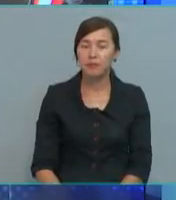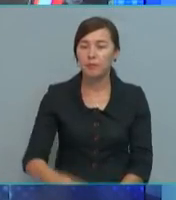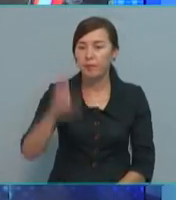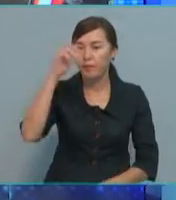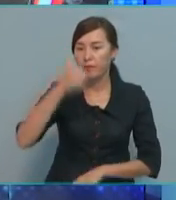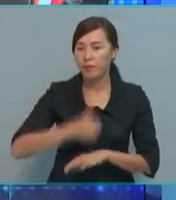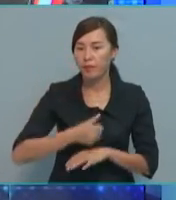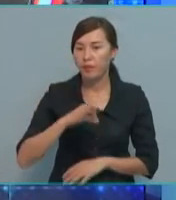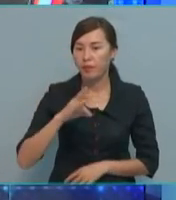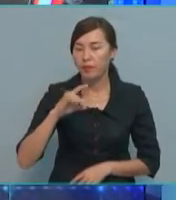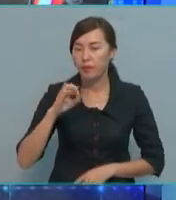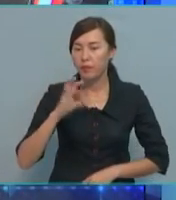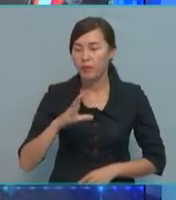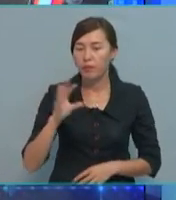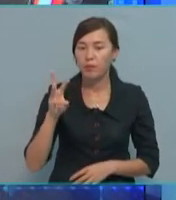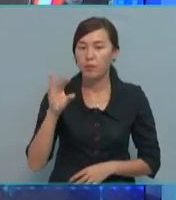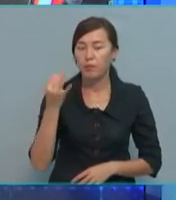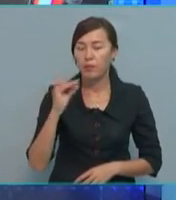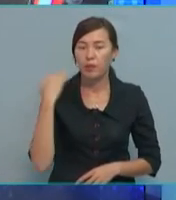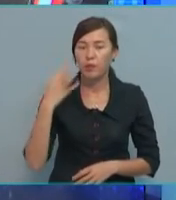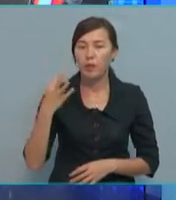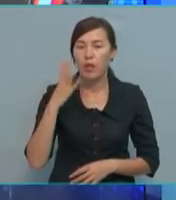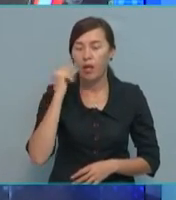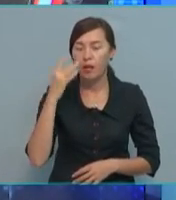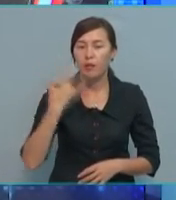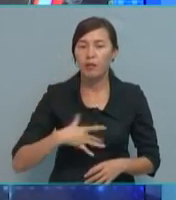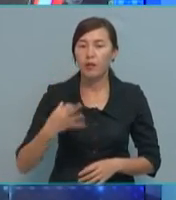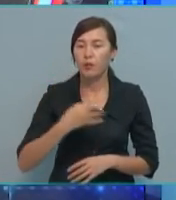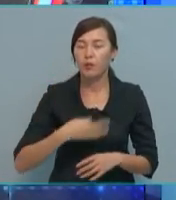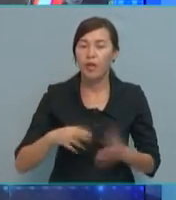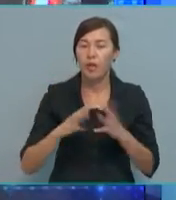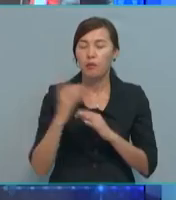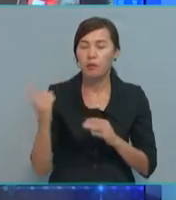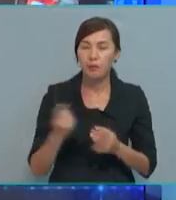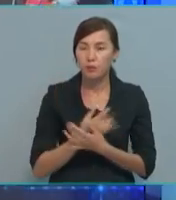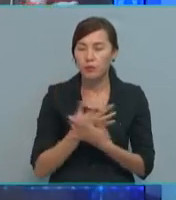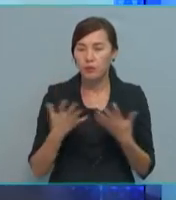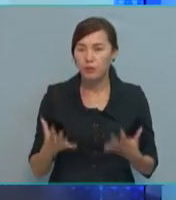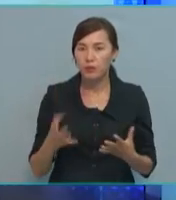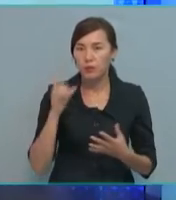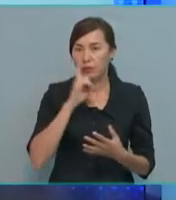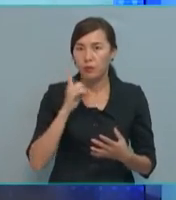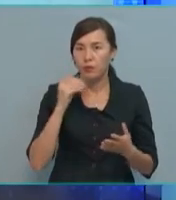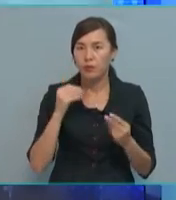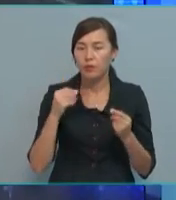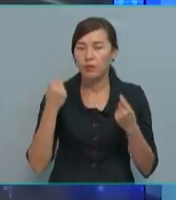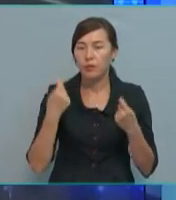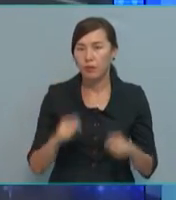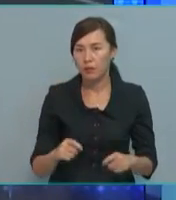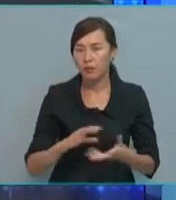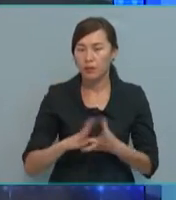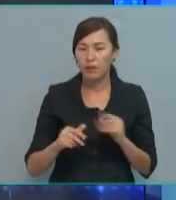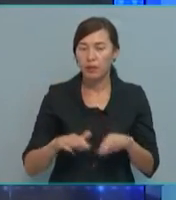Мемлекет басшысы Қасым Жомарт Тоқаев мамыр айында Түркістан, Алматы, Жамбыл облыстарында ауыл шаруашылығы өнімдерін қол жетімді бағамен сату